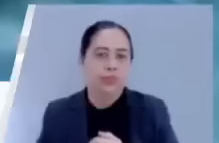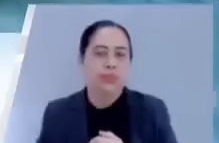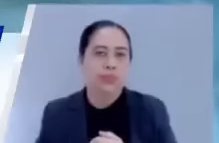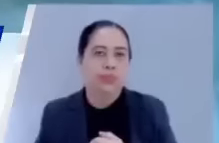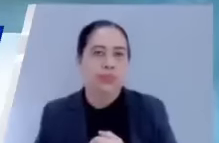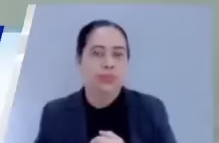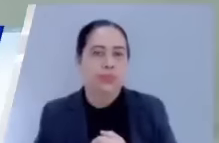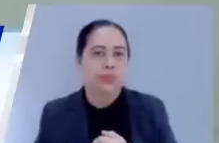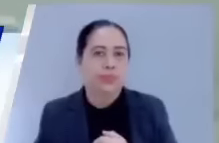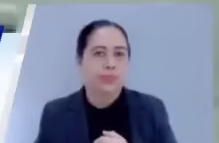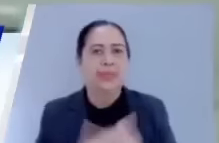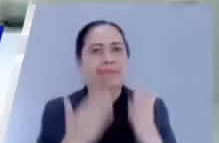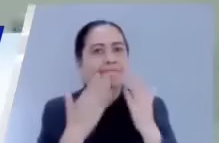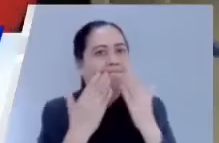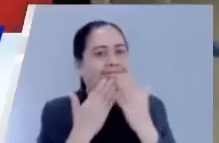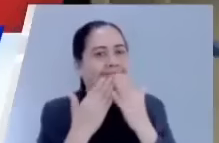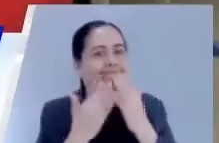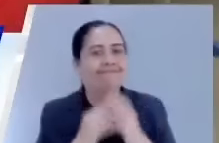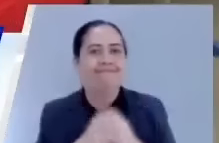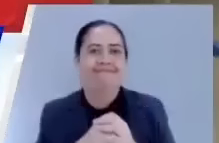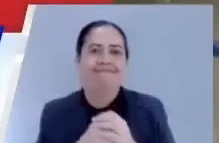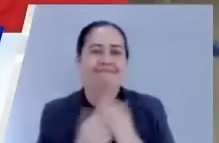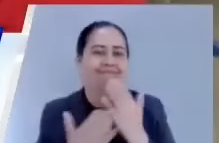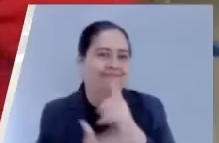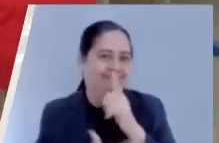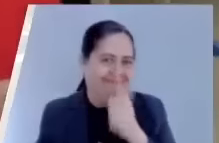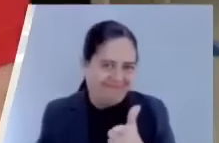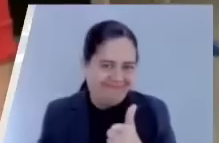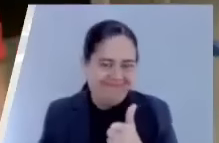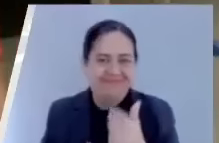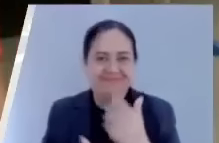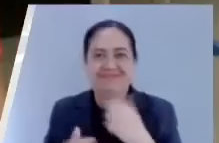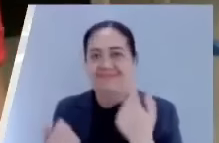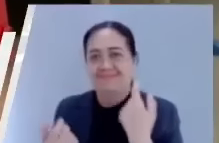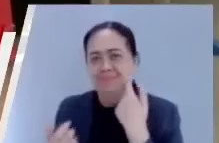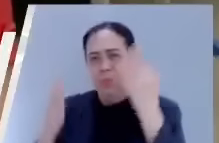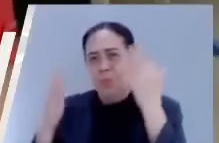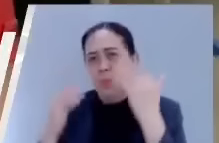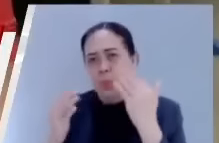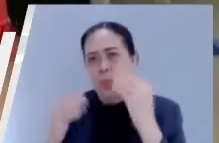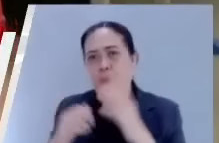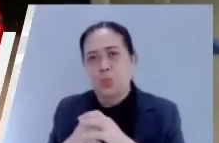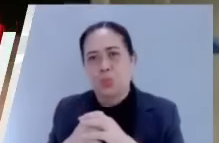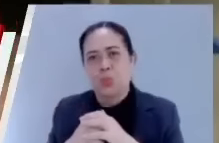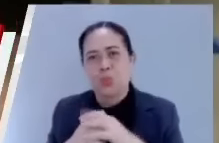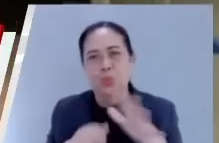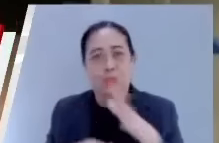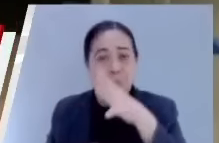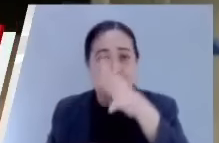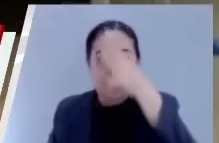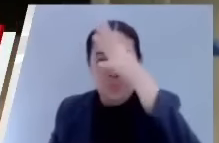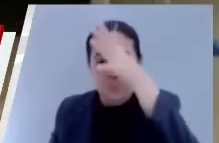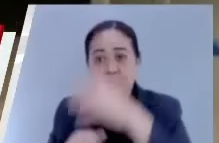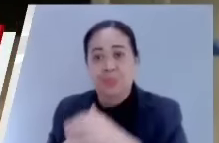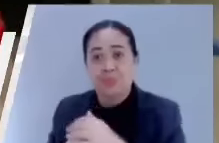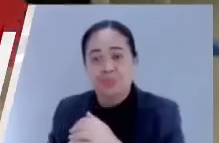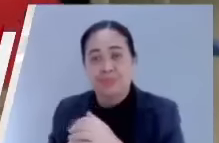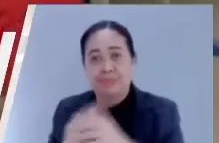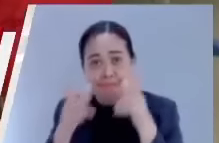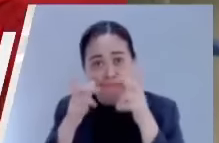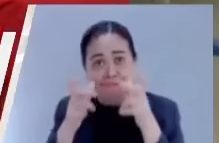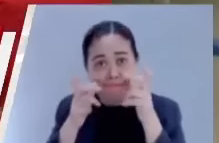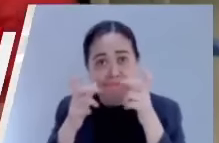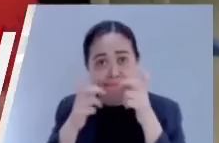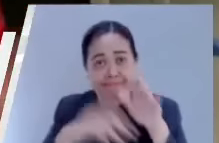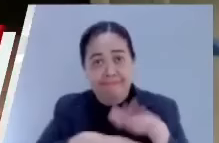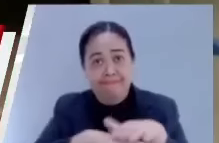Thank you po, Secretary. Good luck po. At yun nga po, sana po yung ating mga magulang po ay nakikinig dito sa panawagan po ito